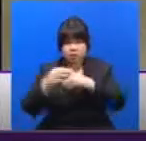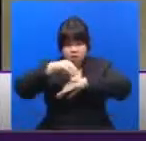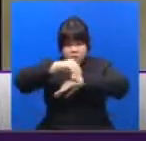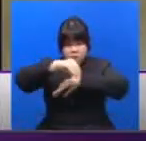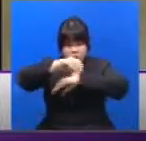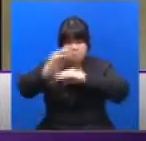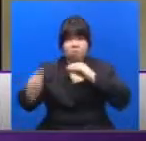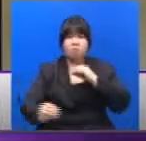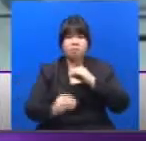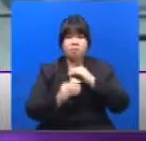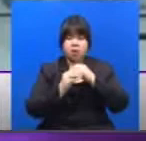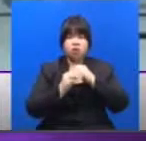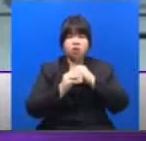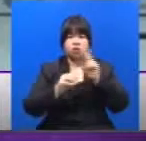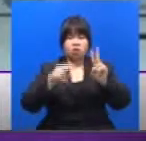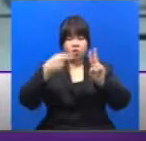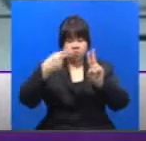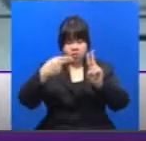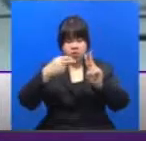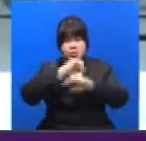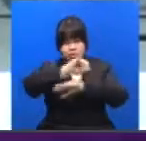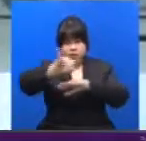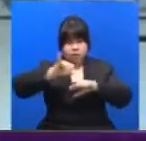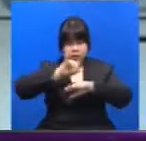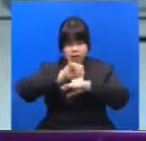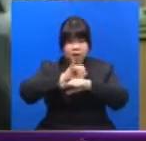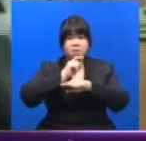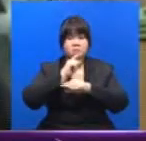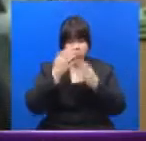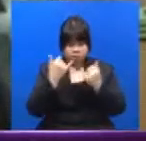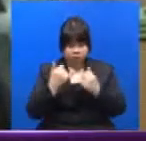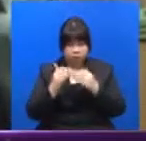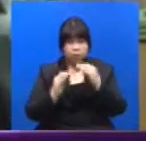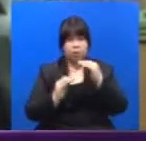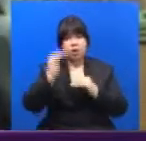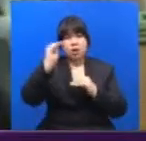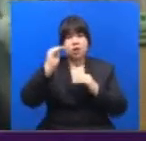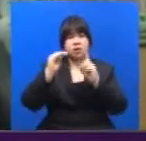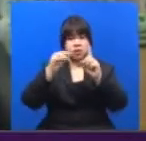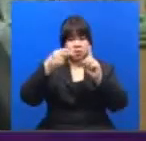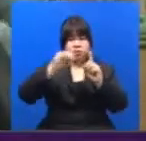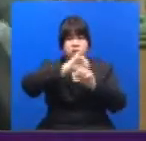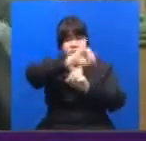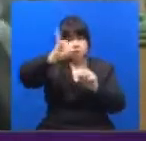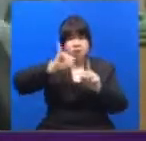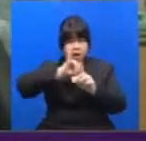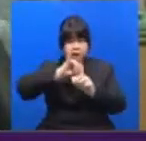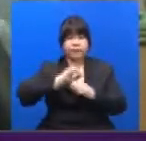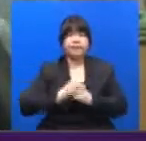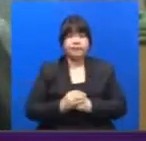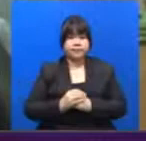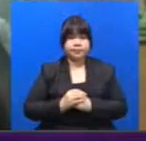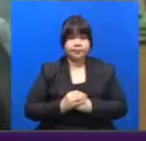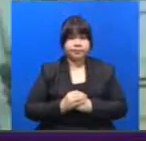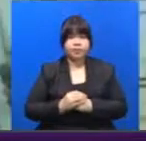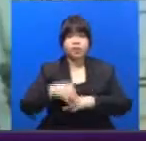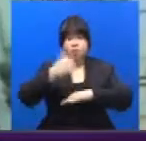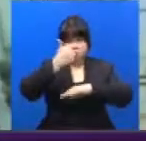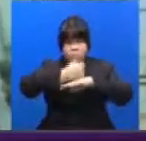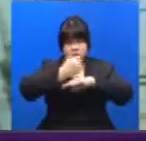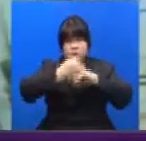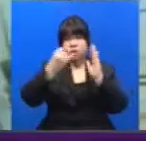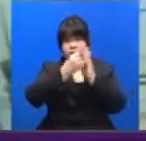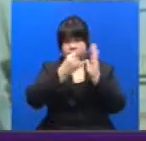เภอสทรงคราม มีพืนที่ปลูกเข้านห candรางเกินกำหนดกวา 100,000. Stanford อดีศัษเทพอาens รัชดารจงหัrative överพร